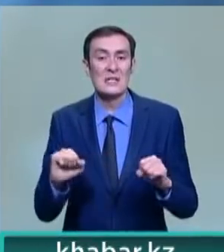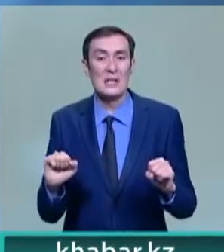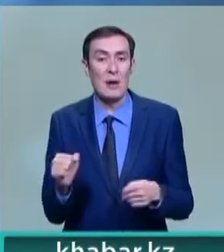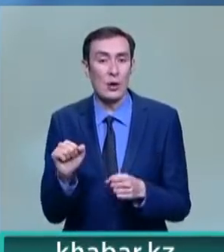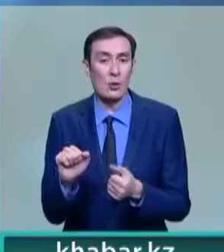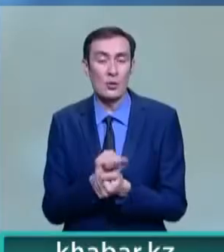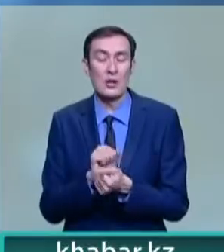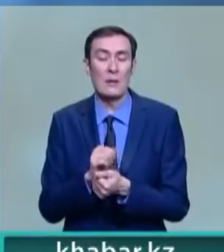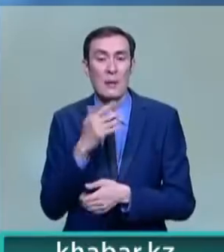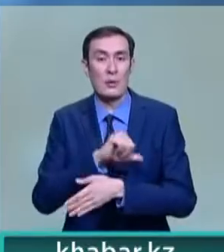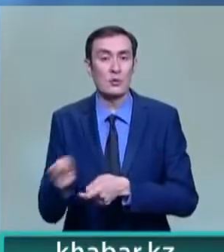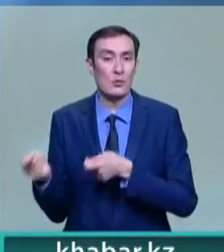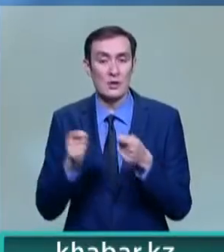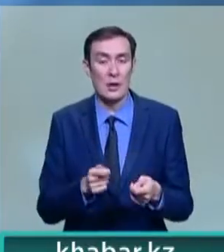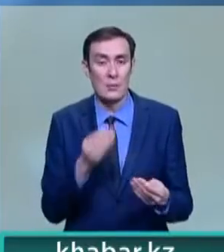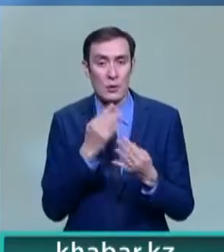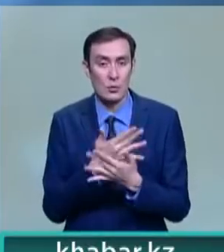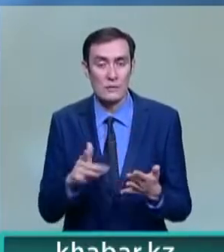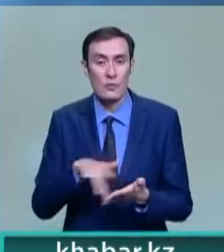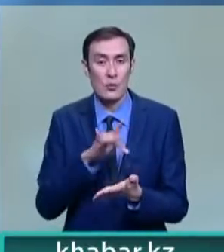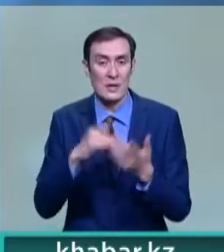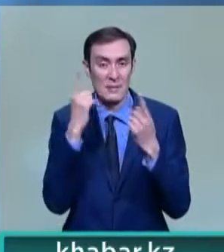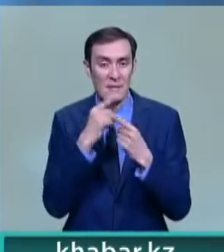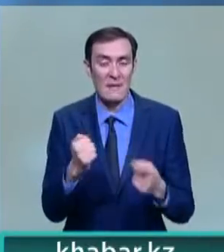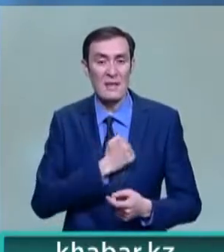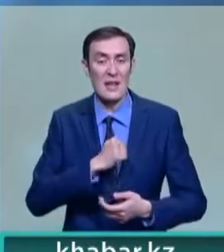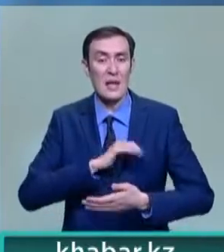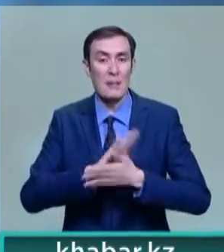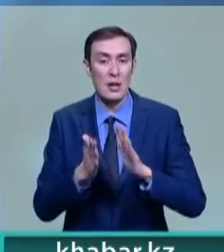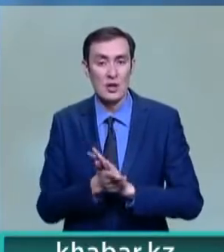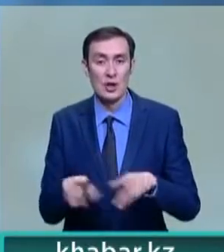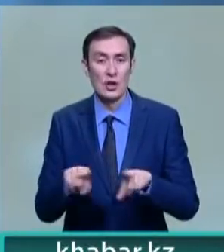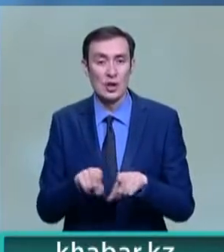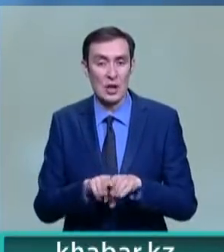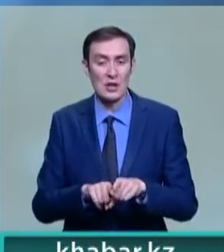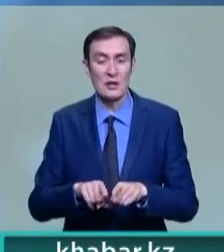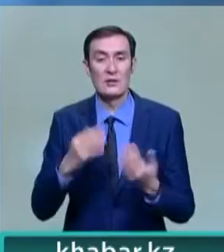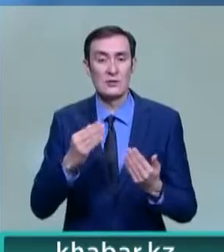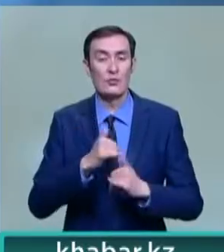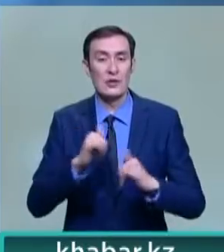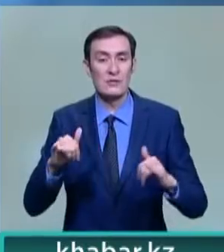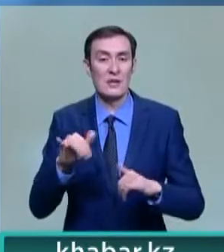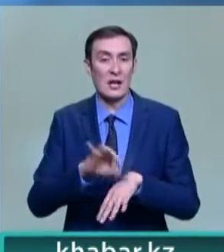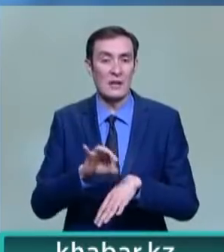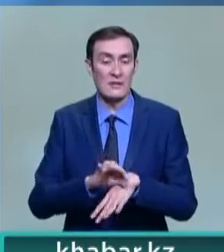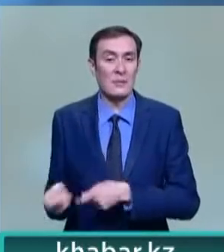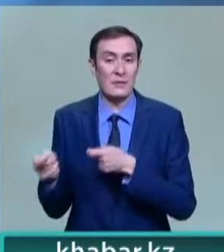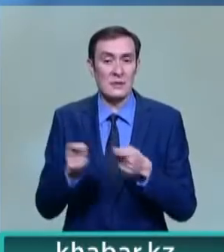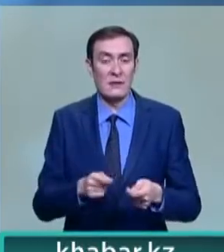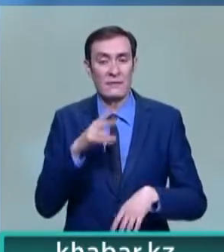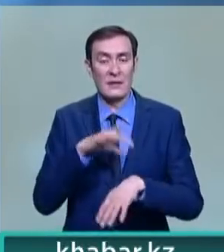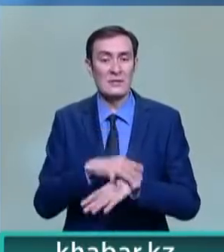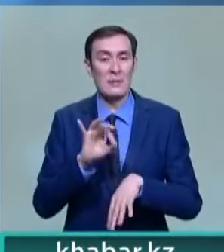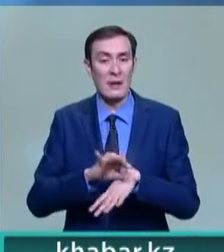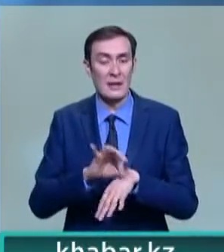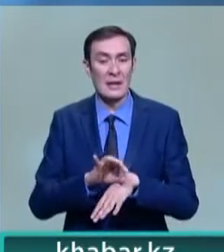продукцией, привезенной из-за рубежа. В городе уже объявили военное положение. Кроме того, в стране растет число завозных случаев